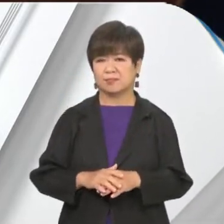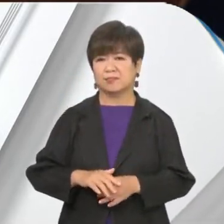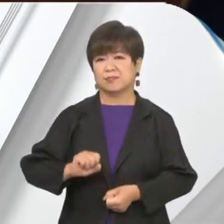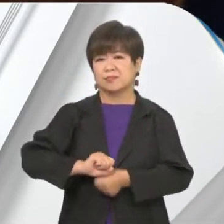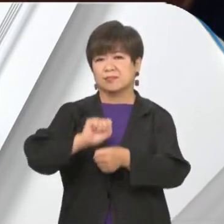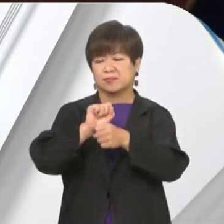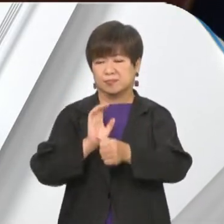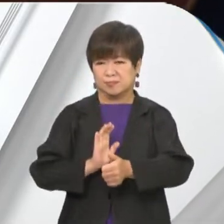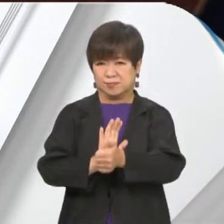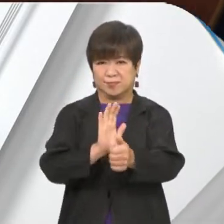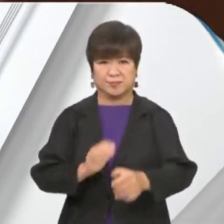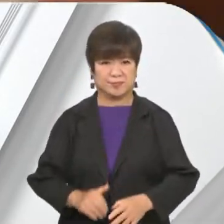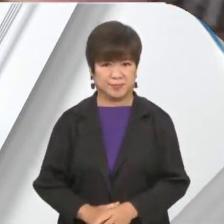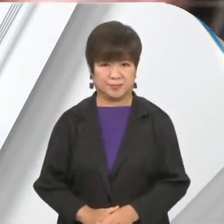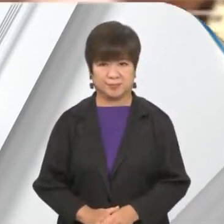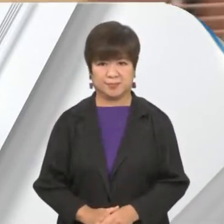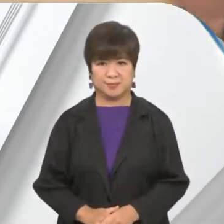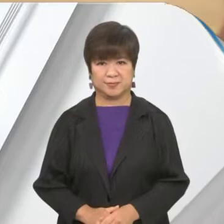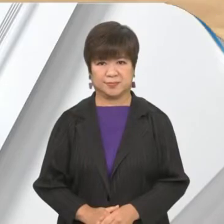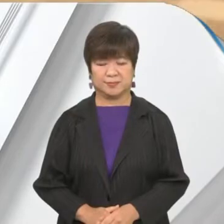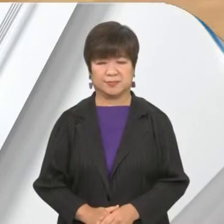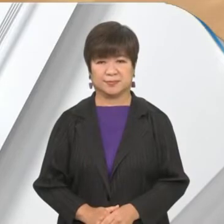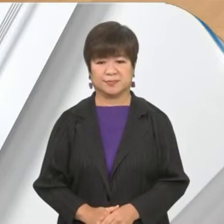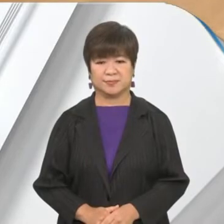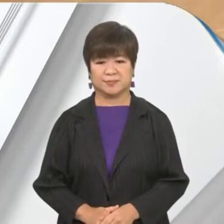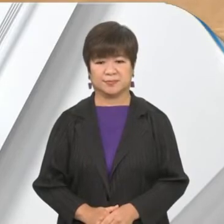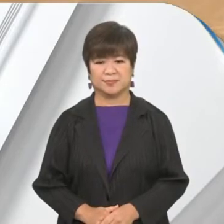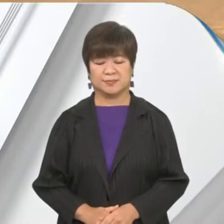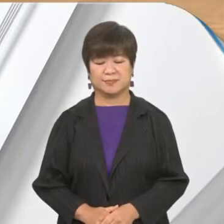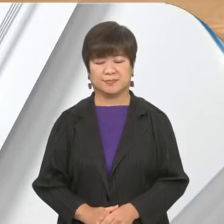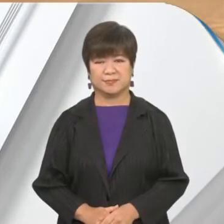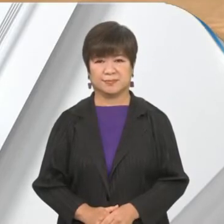大的帮助。客家新闻吴祥平、罗凡新综合报道。